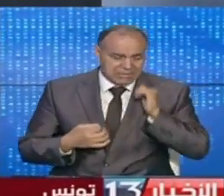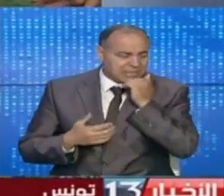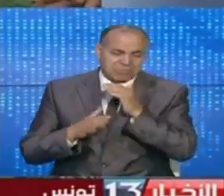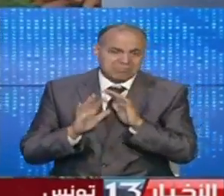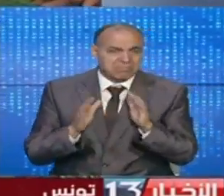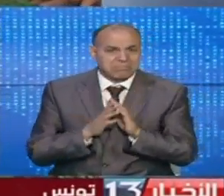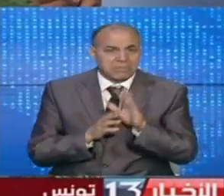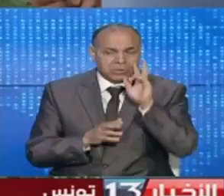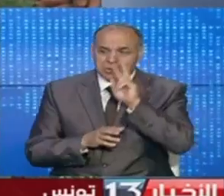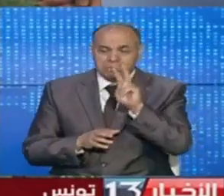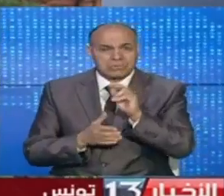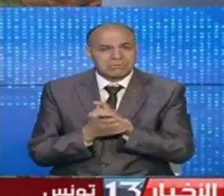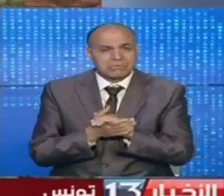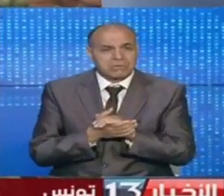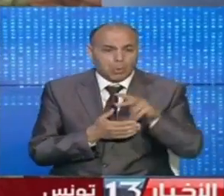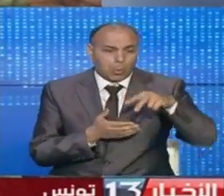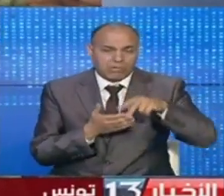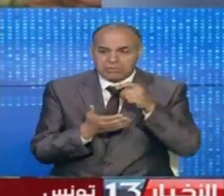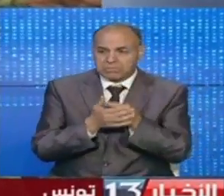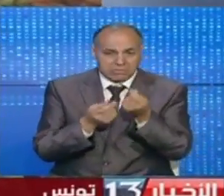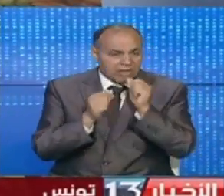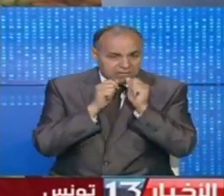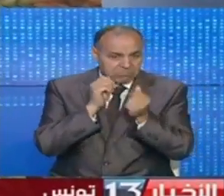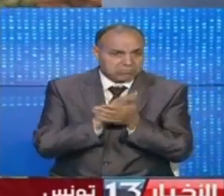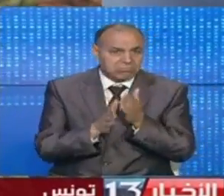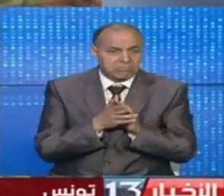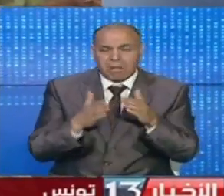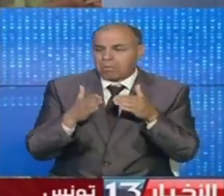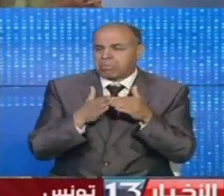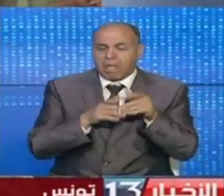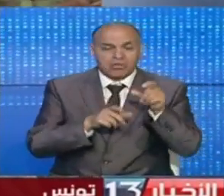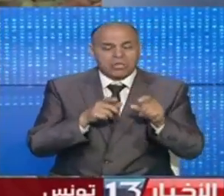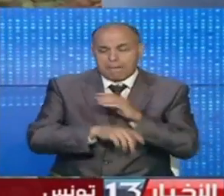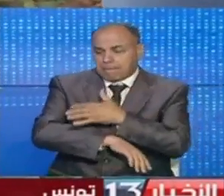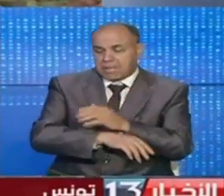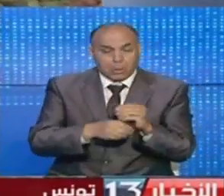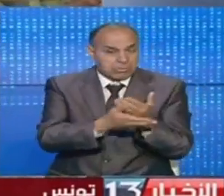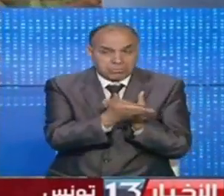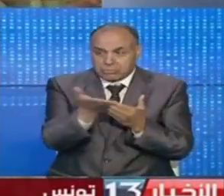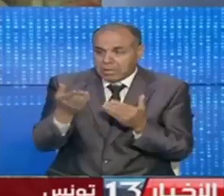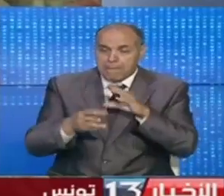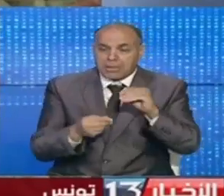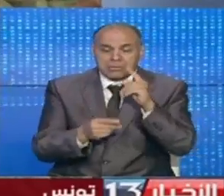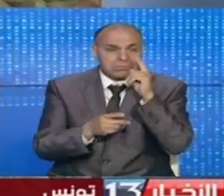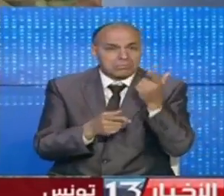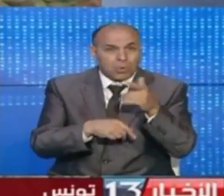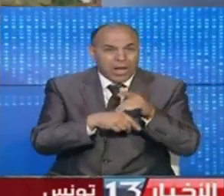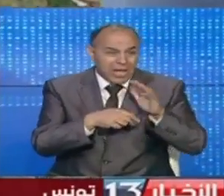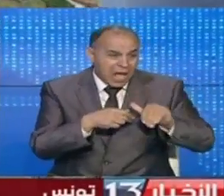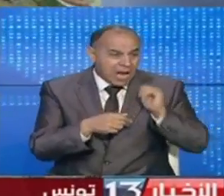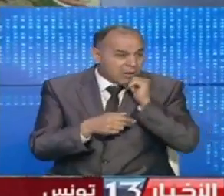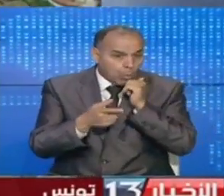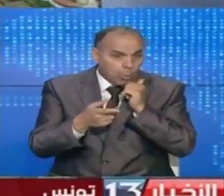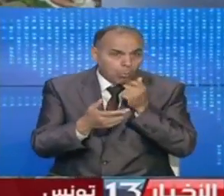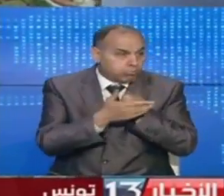العيد. تشوف فيها ما عندهاش ناس واقفة، ما عندهاش فلوس. ناس واقفة العباد بطالة، ناس واقفة تشوف المارشي مسان توا آخر نهار بتاع عيد،